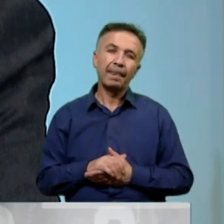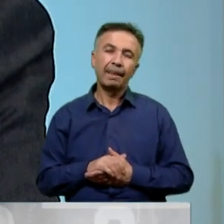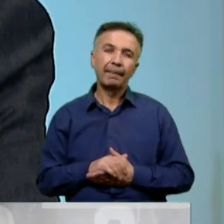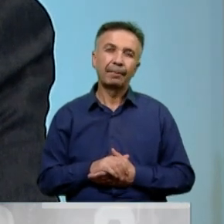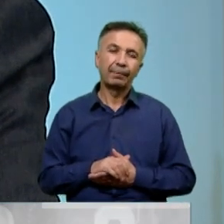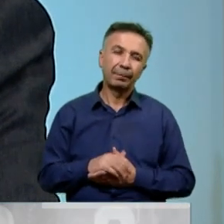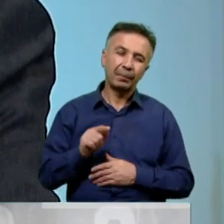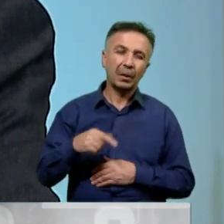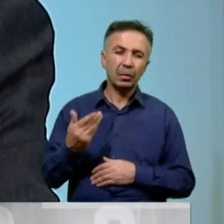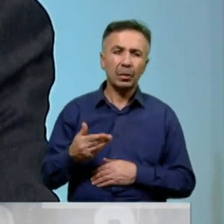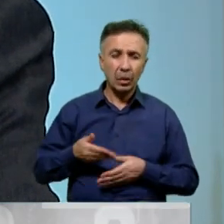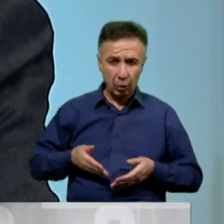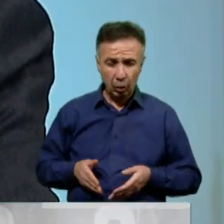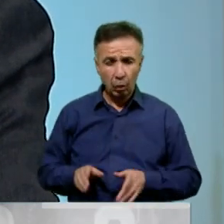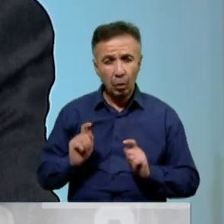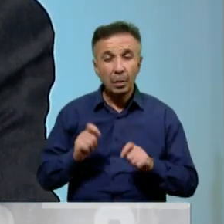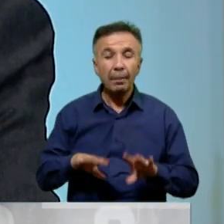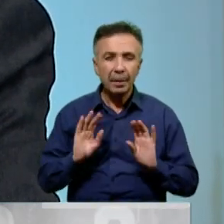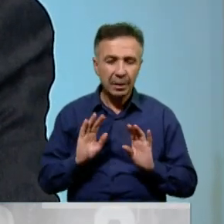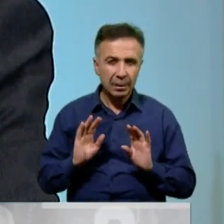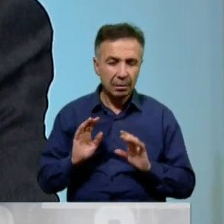ya bundan sonra doğum yapman mümkün değil.